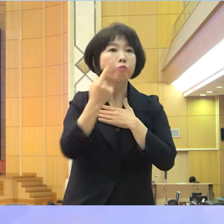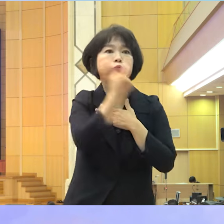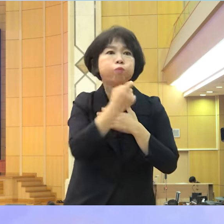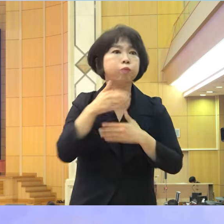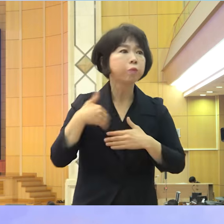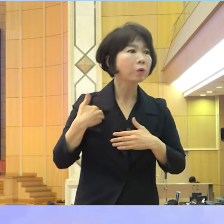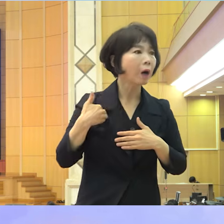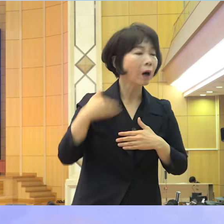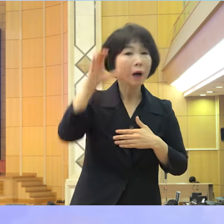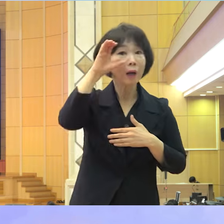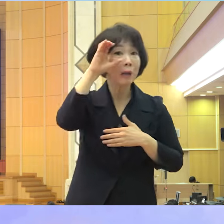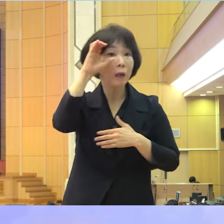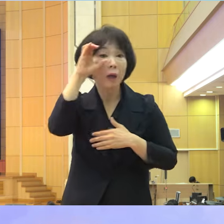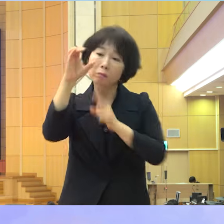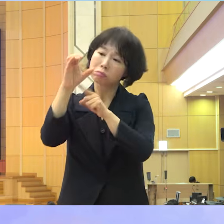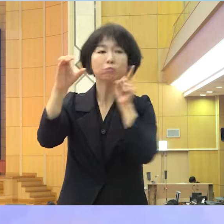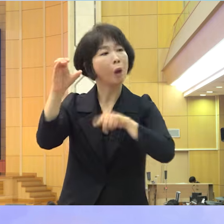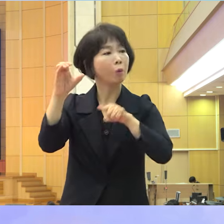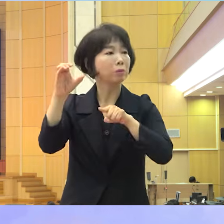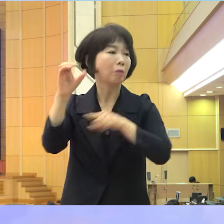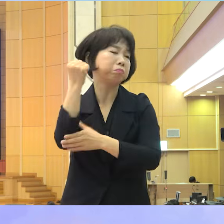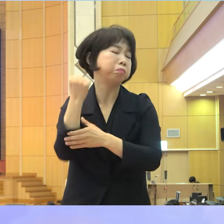달걀로 죽어버리고 끝나버리네.